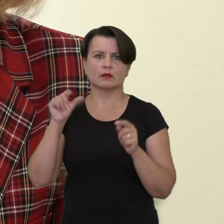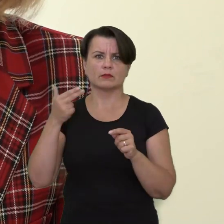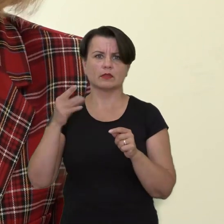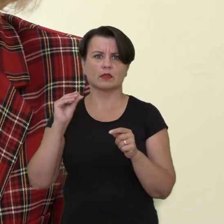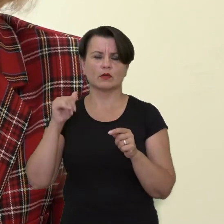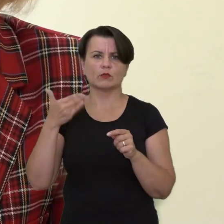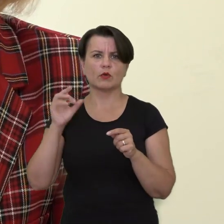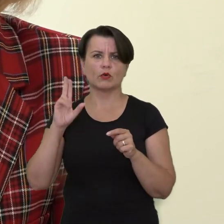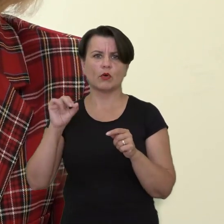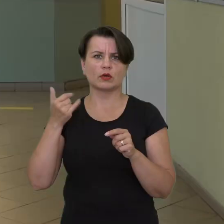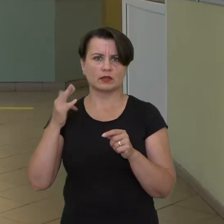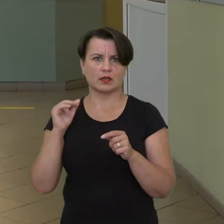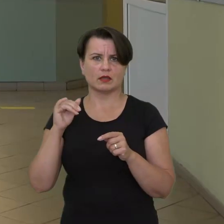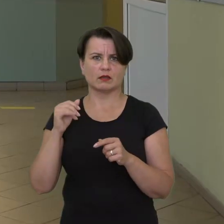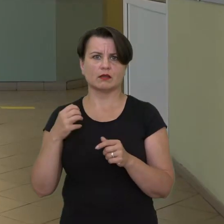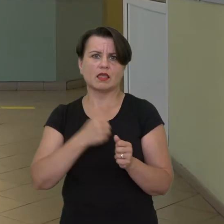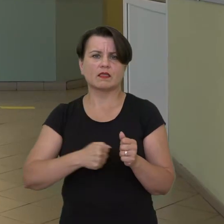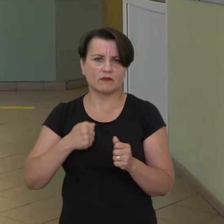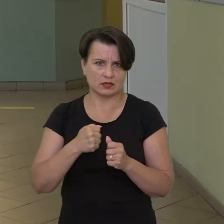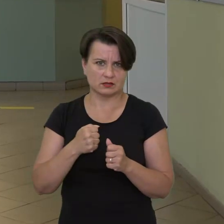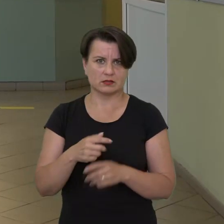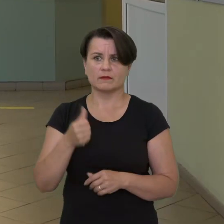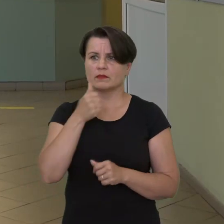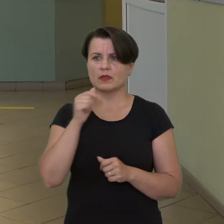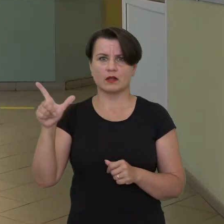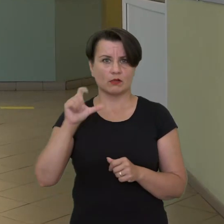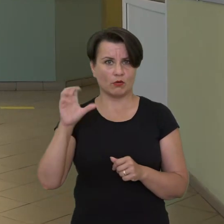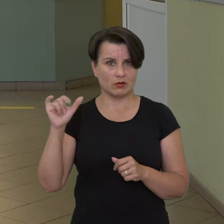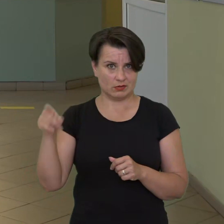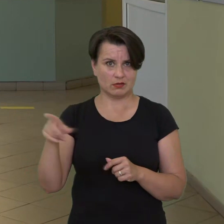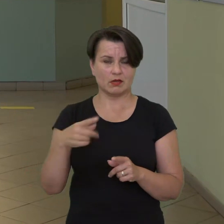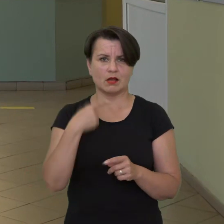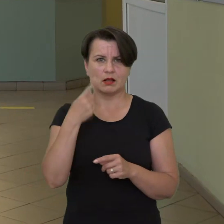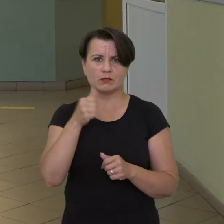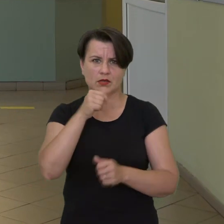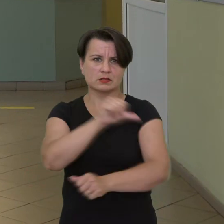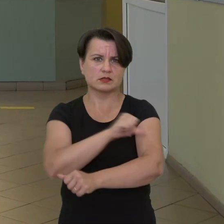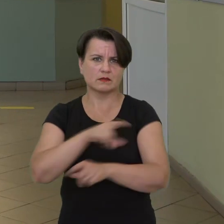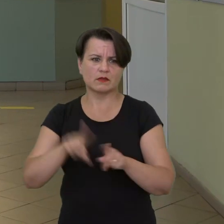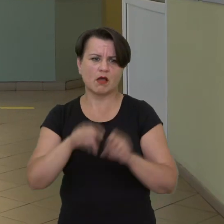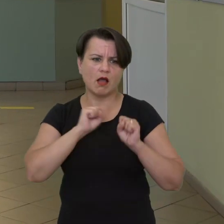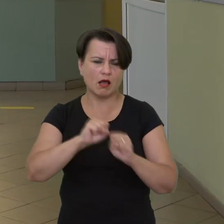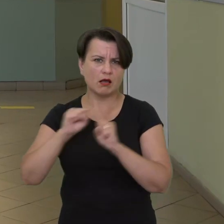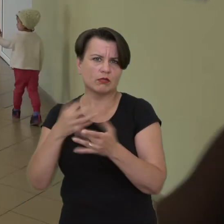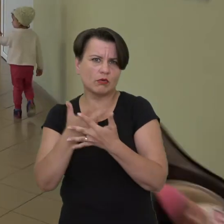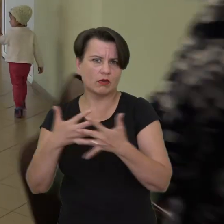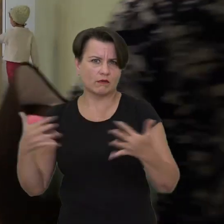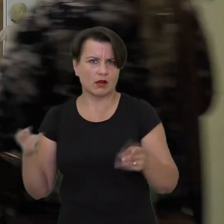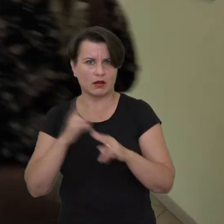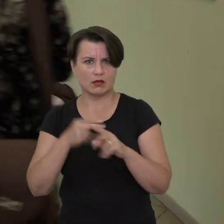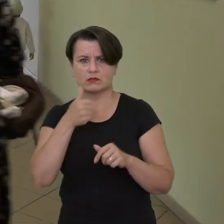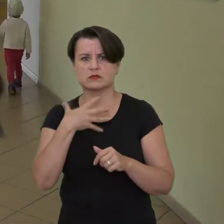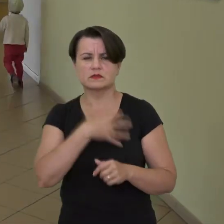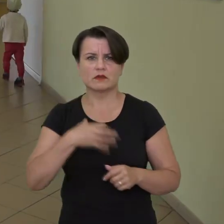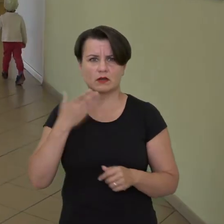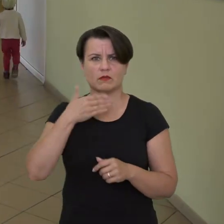nuo pneumokokinės infekcijos. Lolita Menčikovienė pažymėjo, kad skiepai yra patikimiausia apsauga nuo daugelio užkrečiamųjų ligų. Ypač